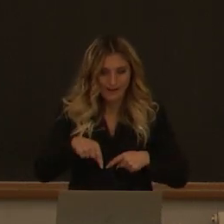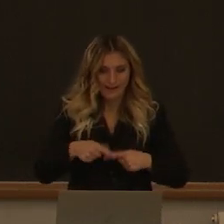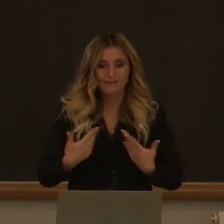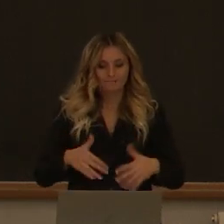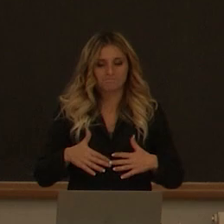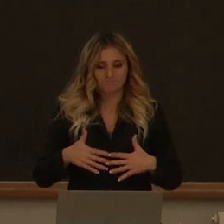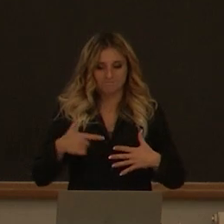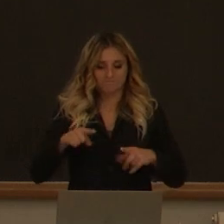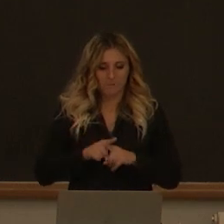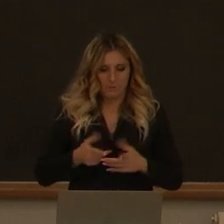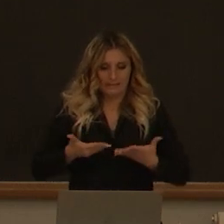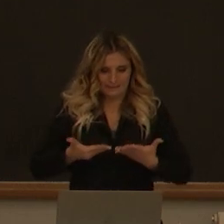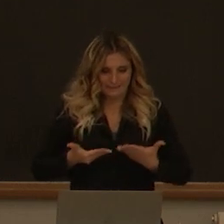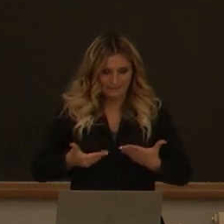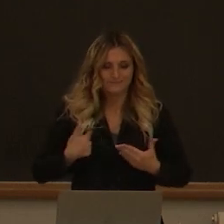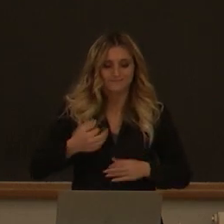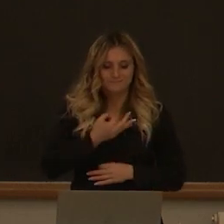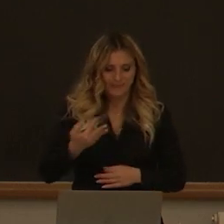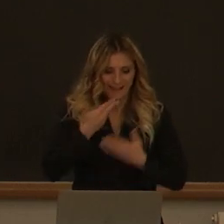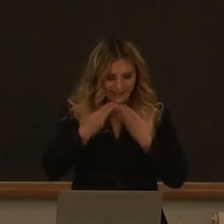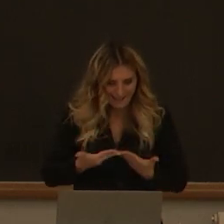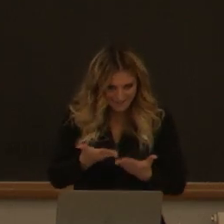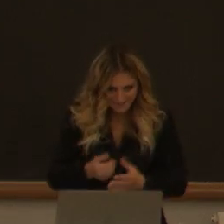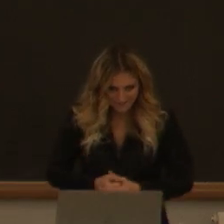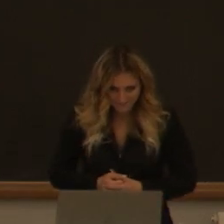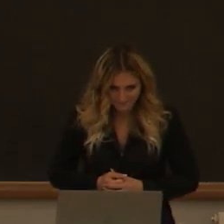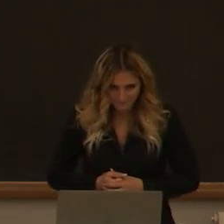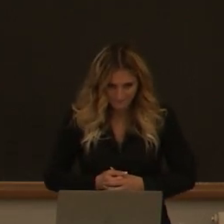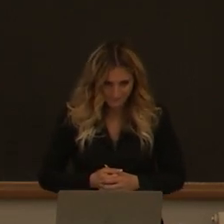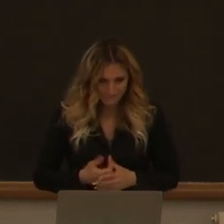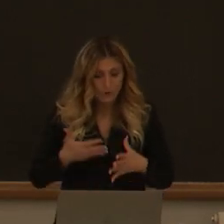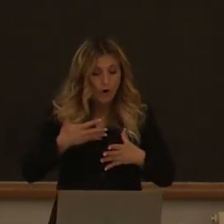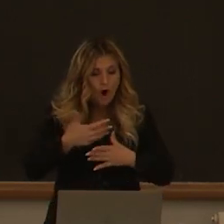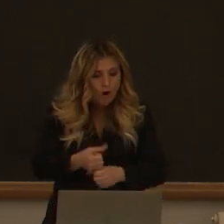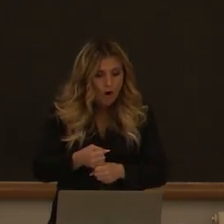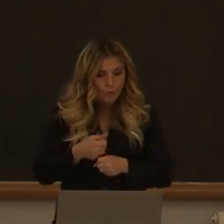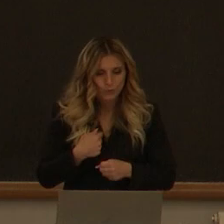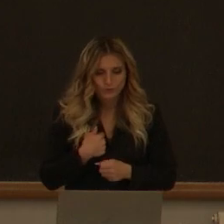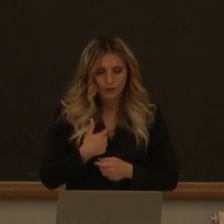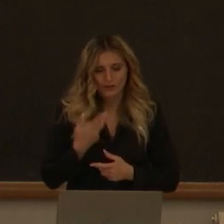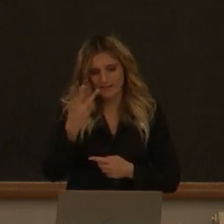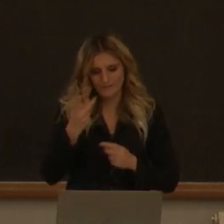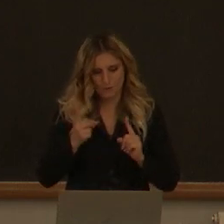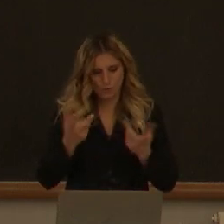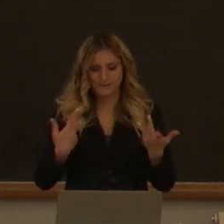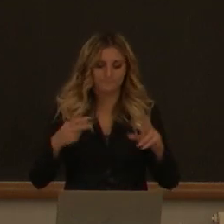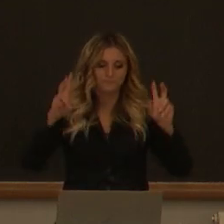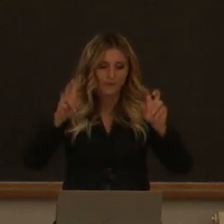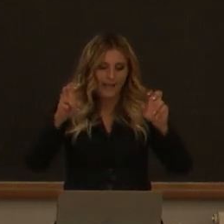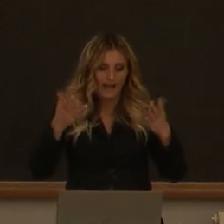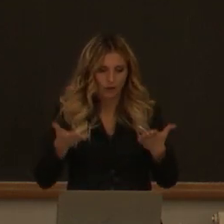di questa intensa talk, le saremo grati, grazie. Ma guardi, la conclusione diciamo è che sostanzialmente in tema